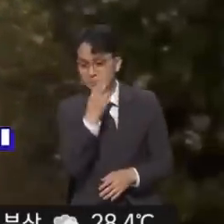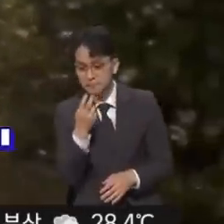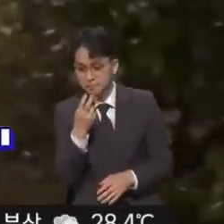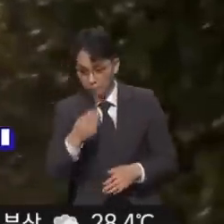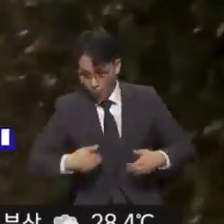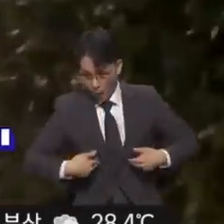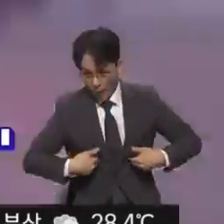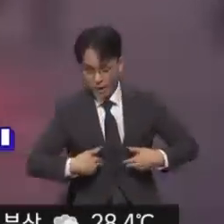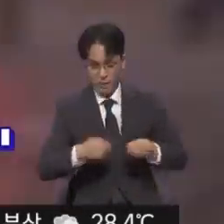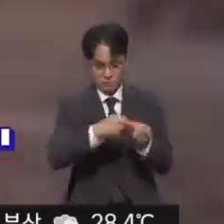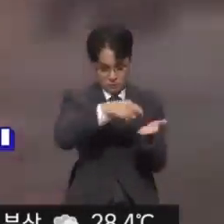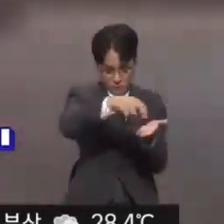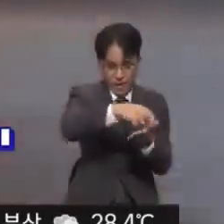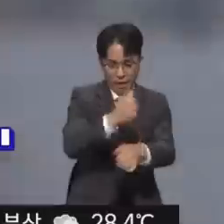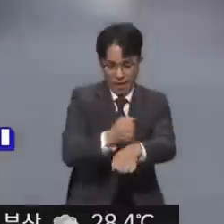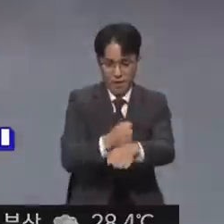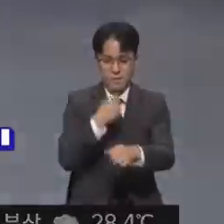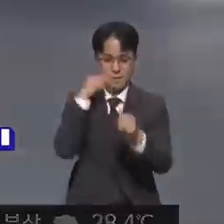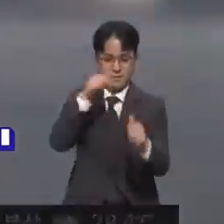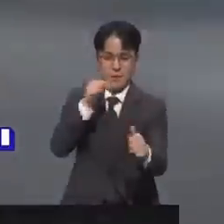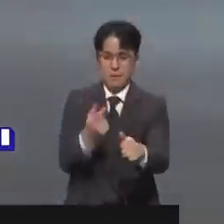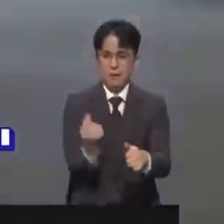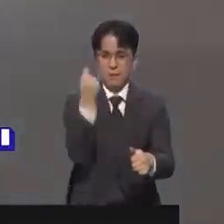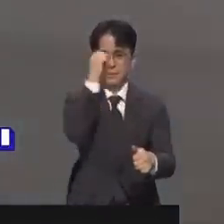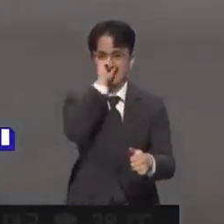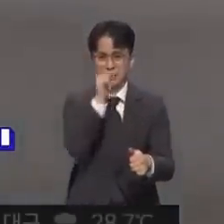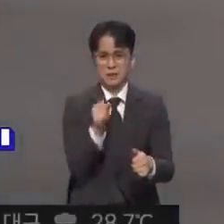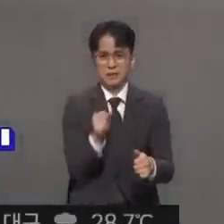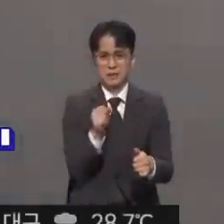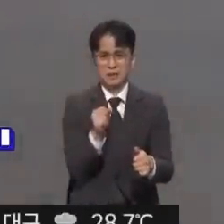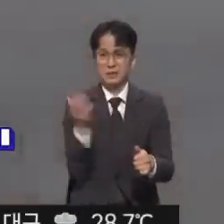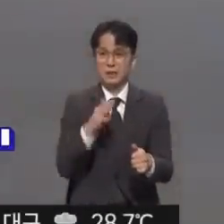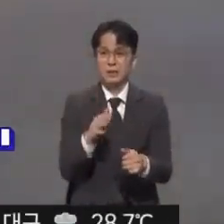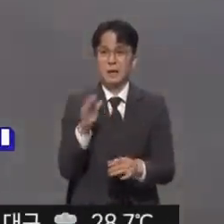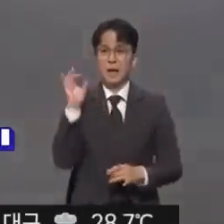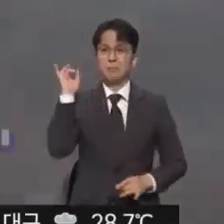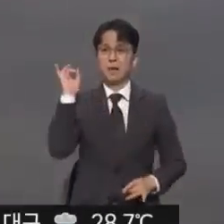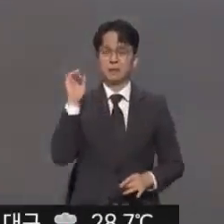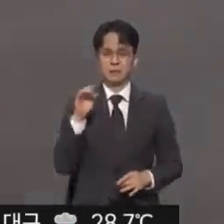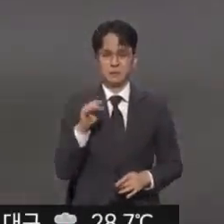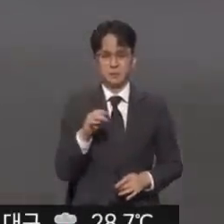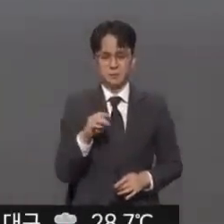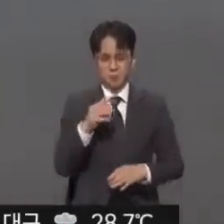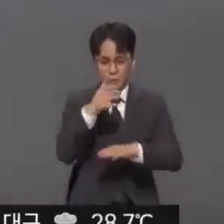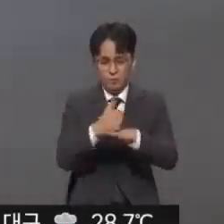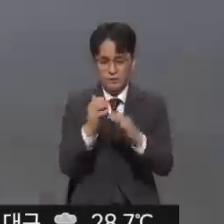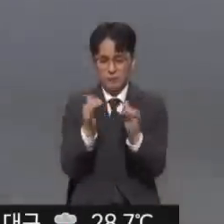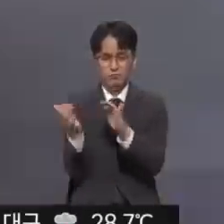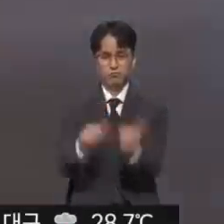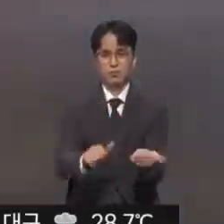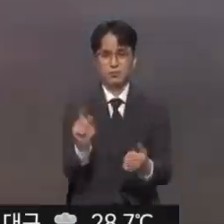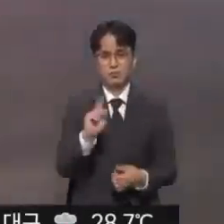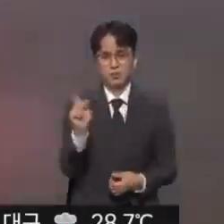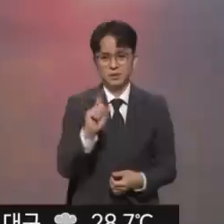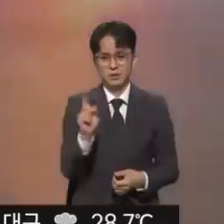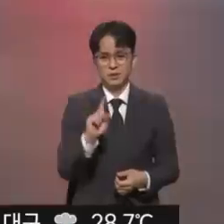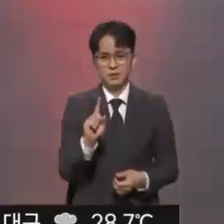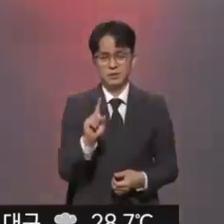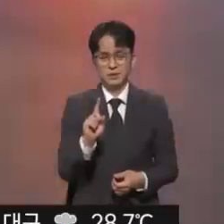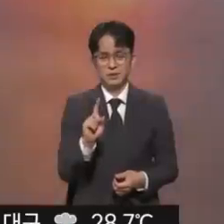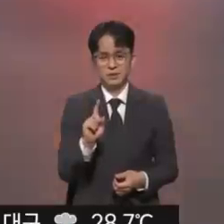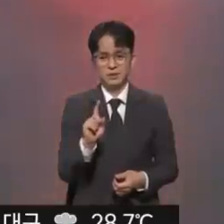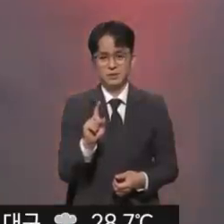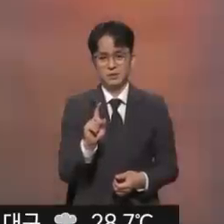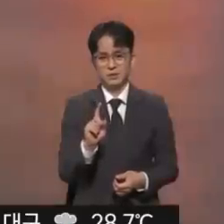대응 드리지 시 해주면 충분히 가능할 수 있는 이야기고 좀 안타까운 죽음을 방지할 수 있는데 그런 것들에 대한 것들이 찾은 이거 이게